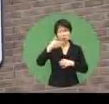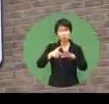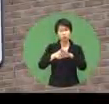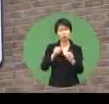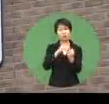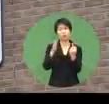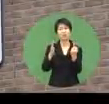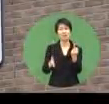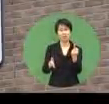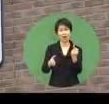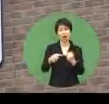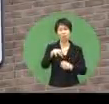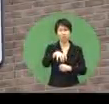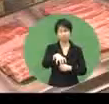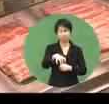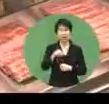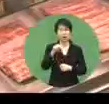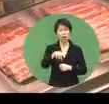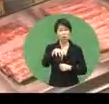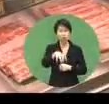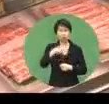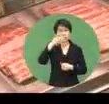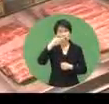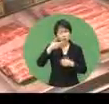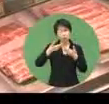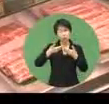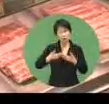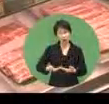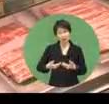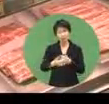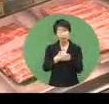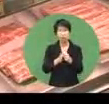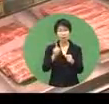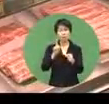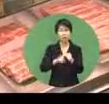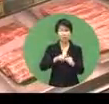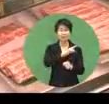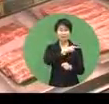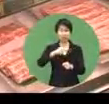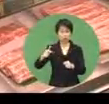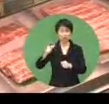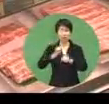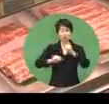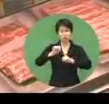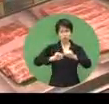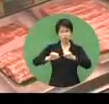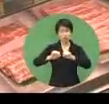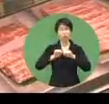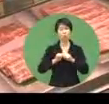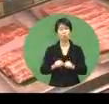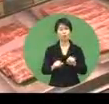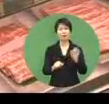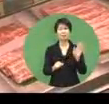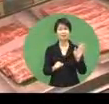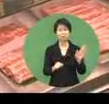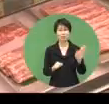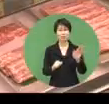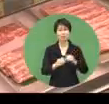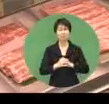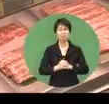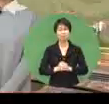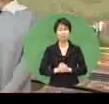ター、こちらでも食の安全を守るため様々な取り組みを行っています。